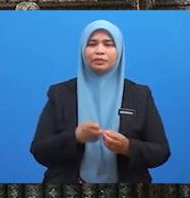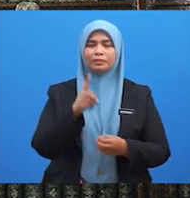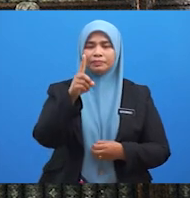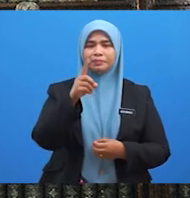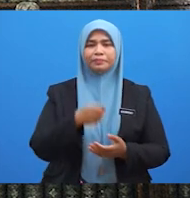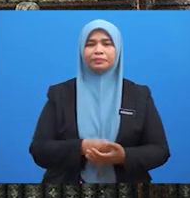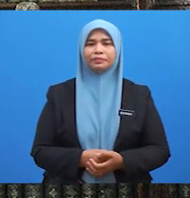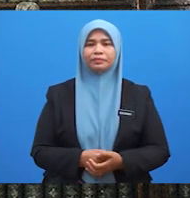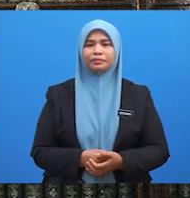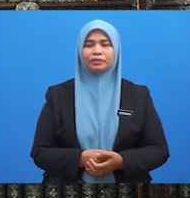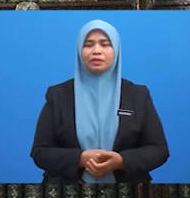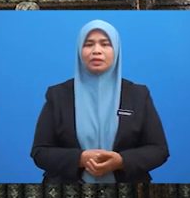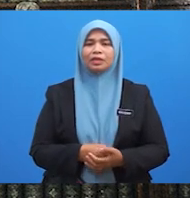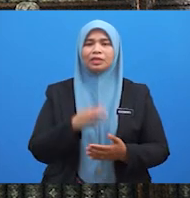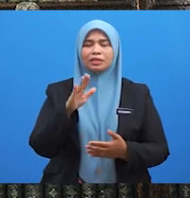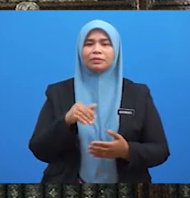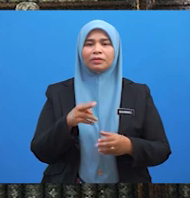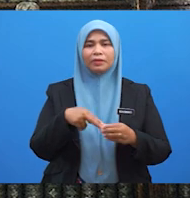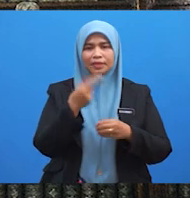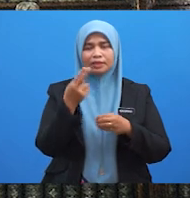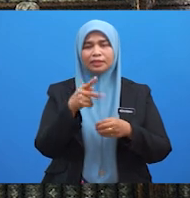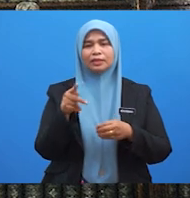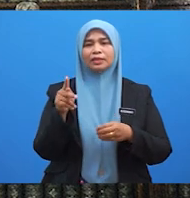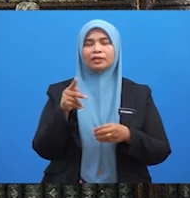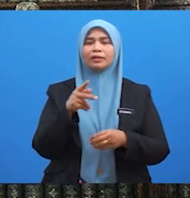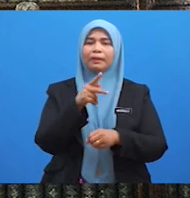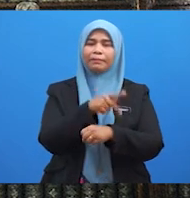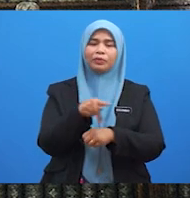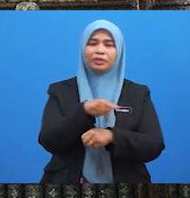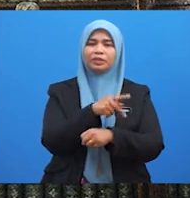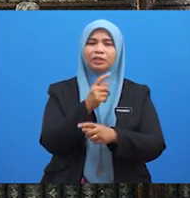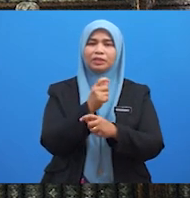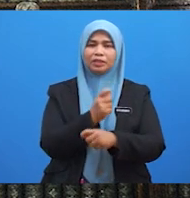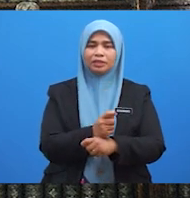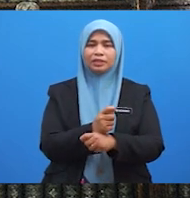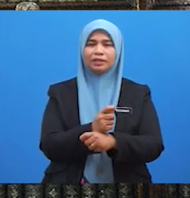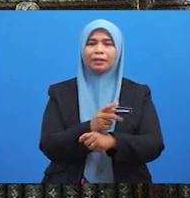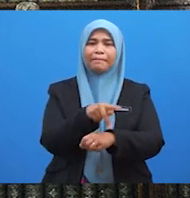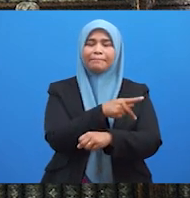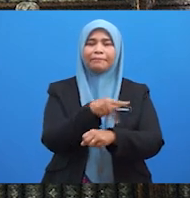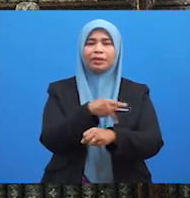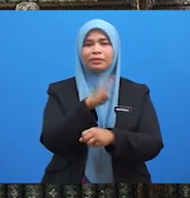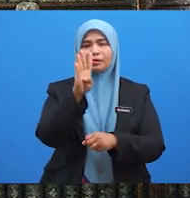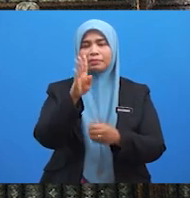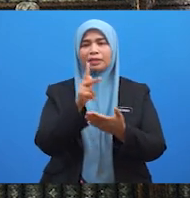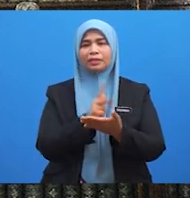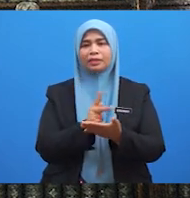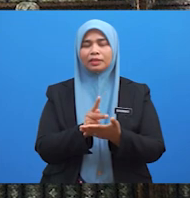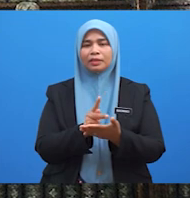Pertama, sebelum menghasilkan puisi tradisional pantun 4 kerat,